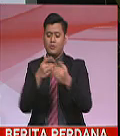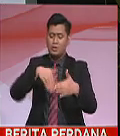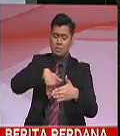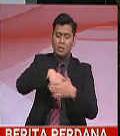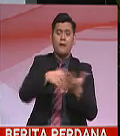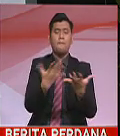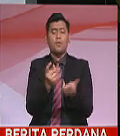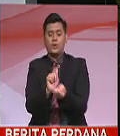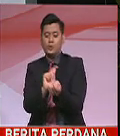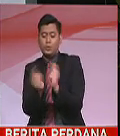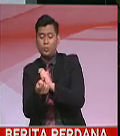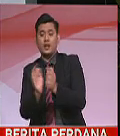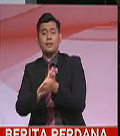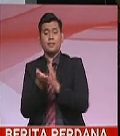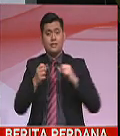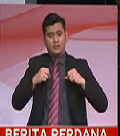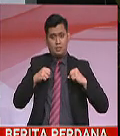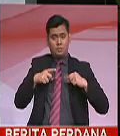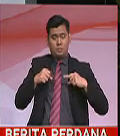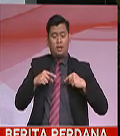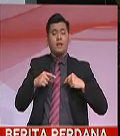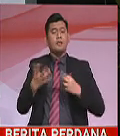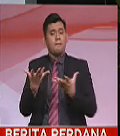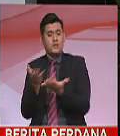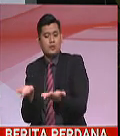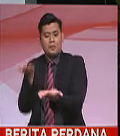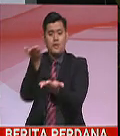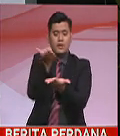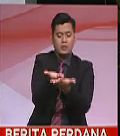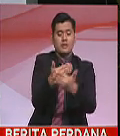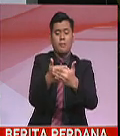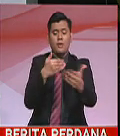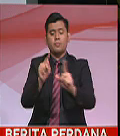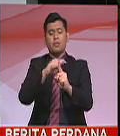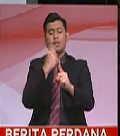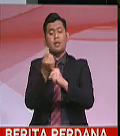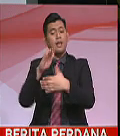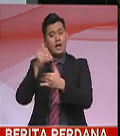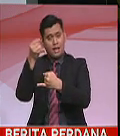menjadi pasukan terakhir menyerahkan dokumen sebelum tarikh akhir pada 30 September.